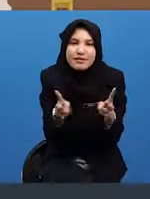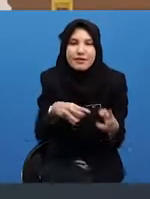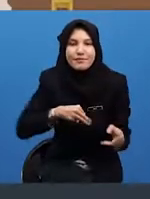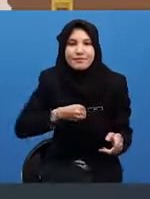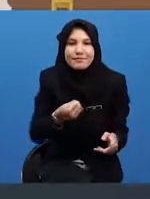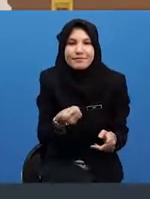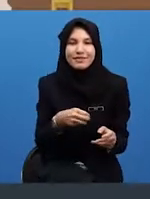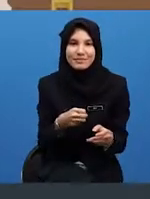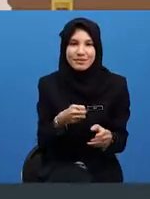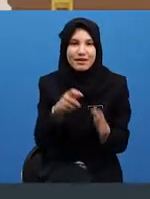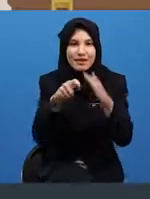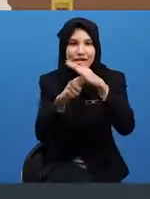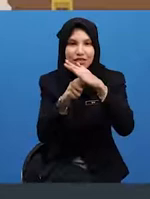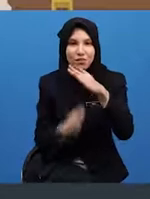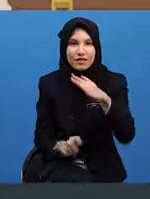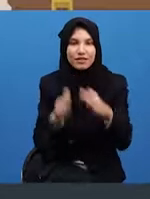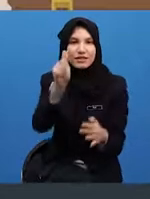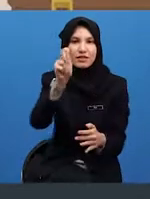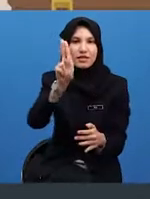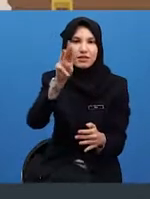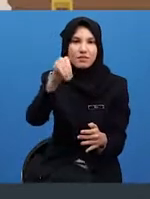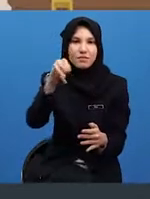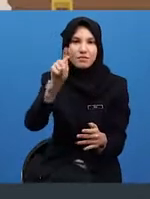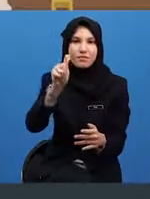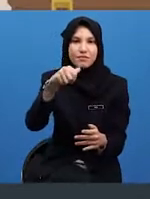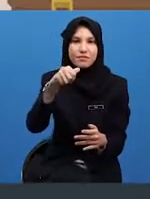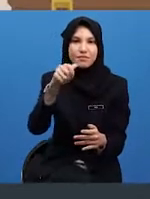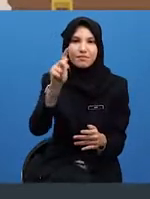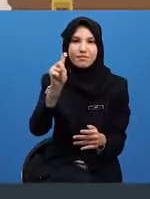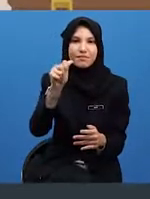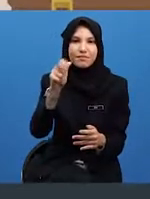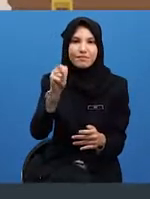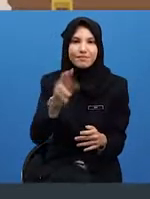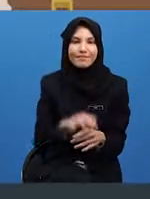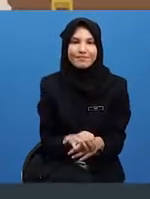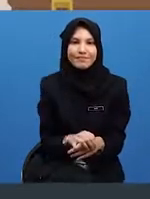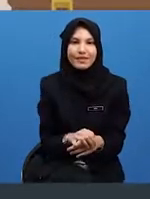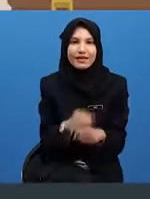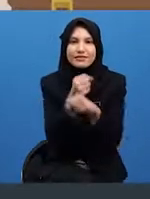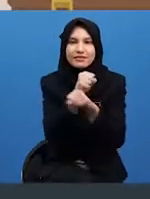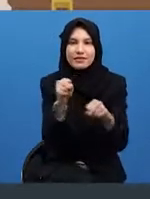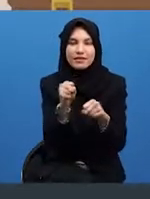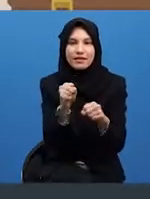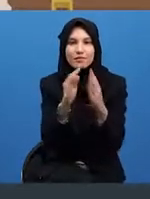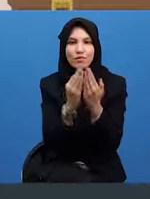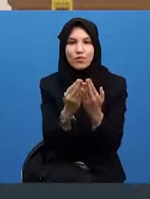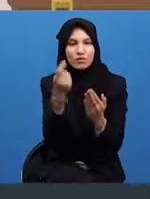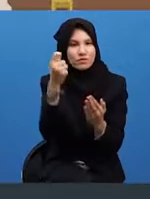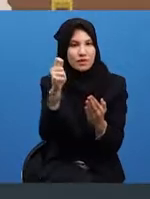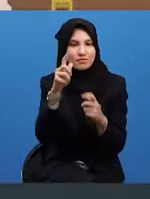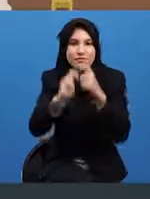iaitu ketumpatan. Adakah kamu telah sediakan buku teks tahun 3 dan juga alat